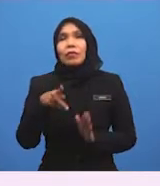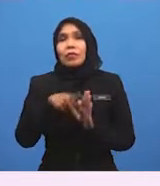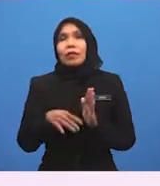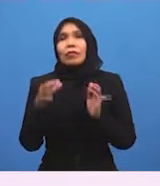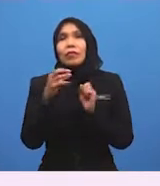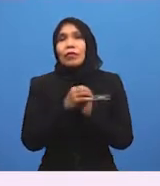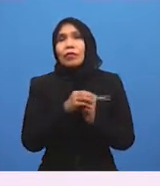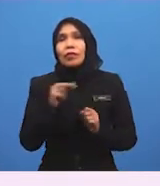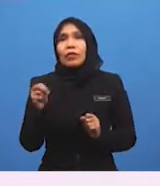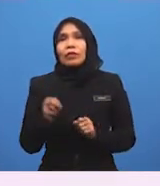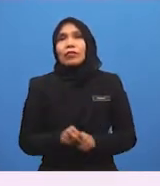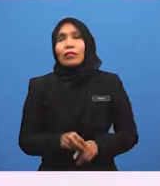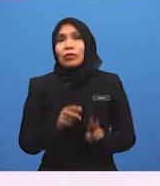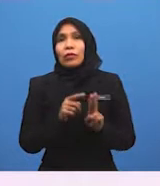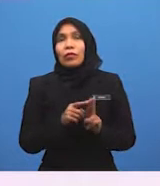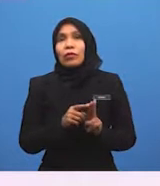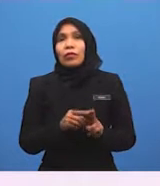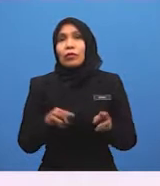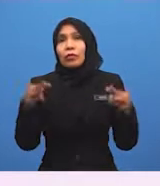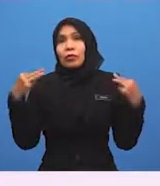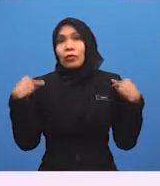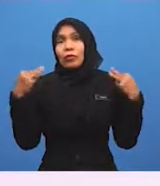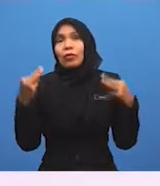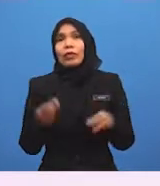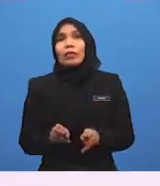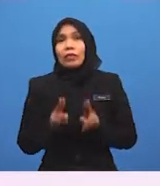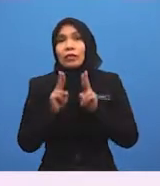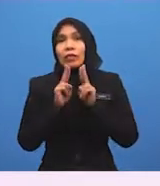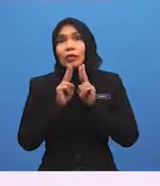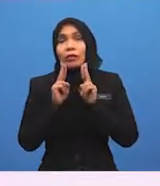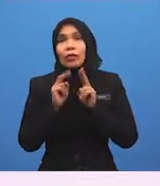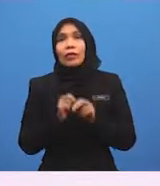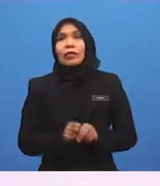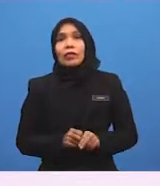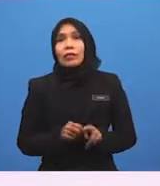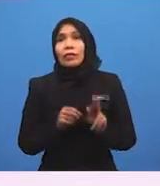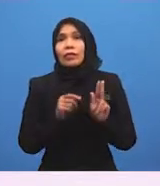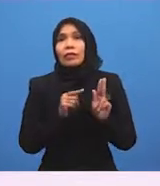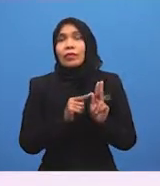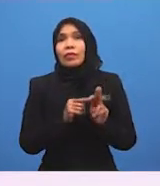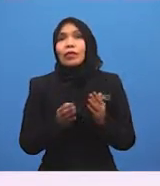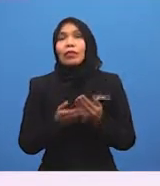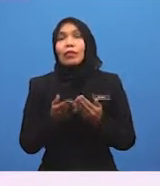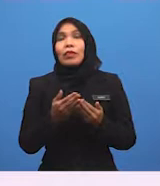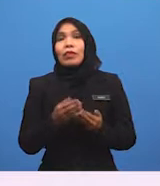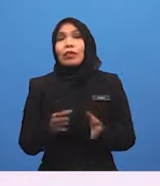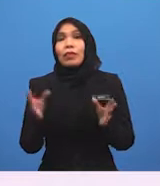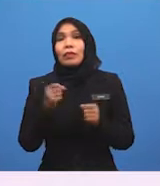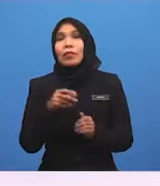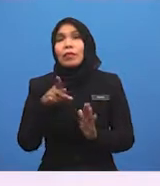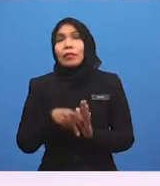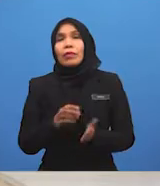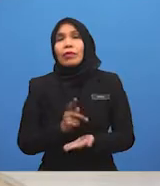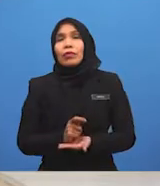ketiga ialah mudah mendapat pertolongan apabila berada dalam kesusahan. Pandai